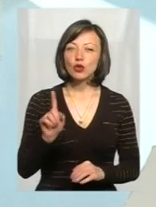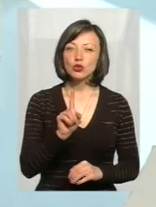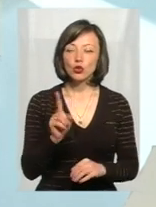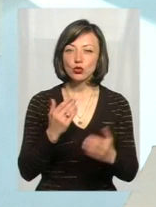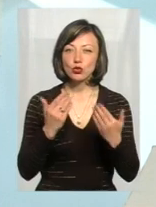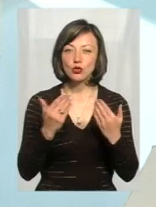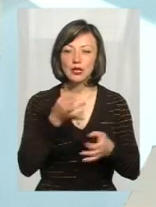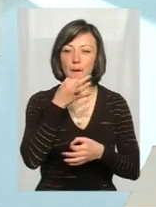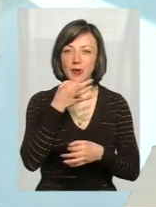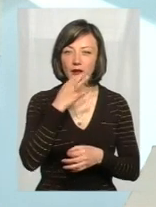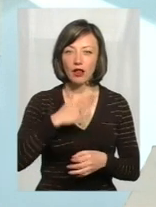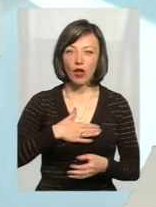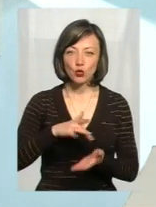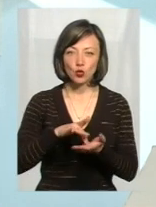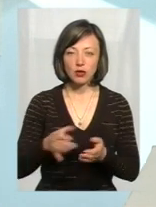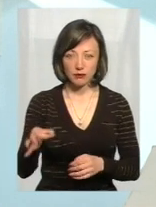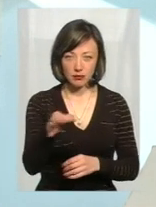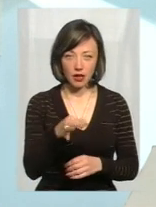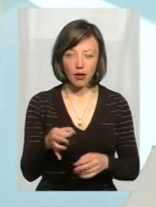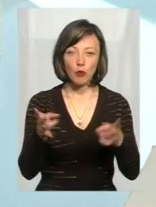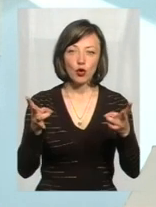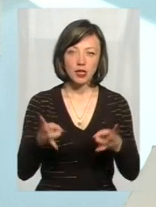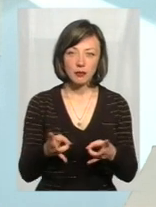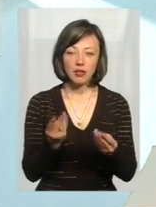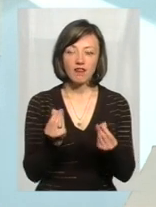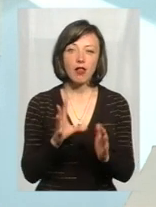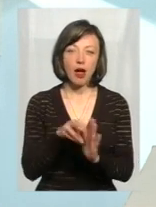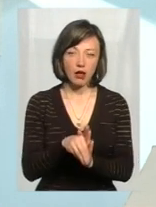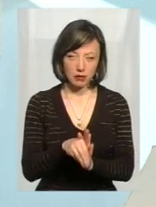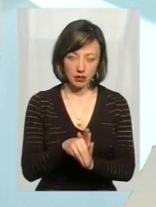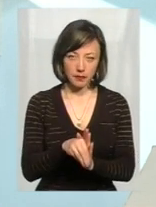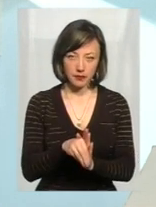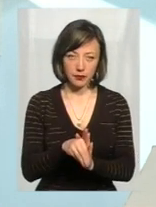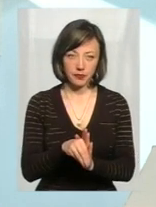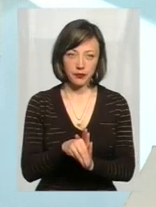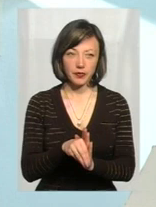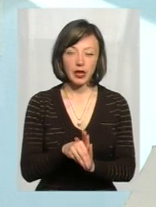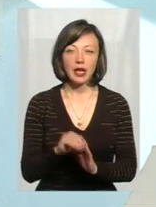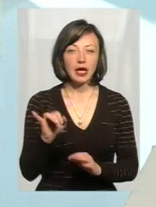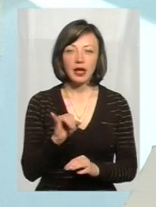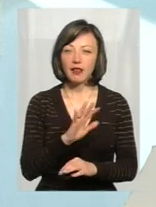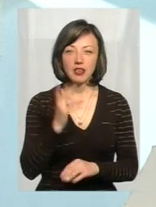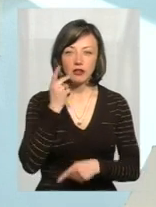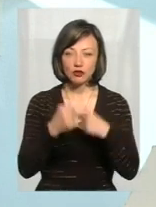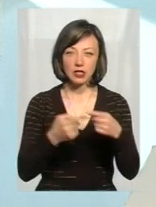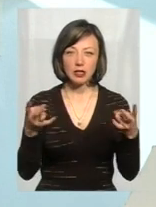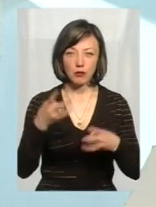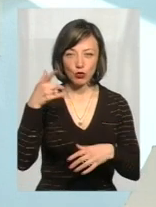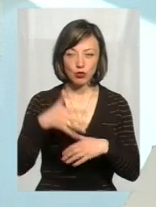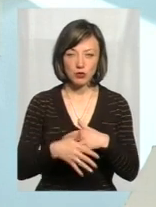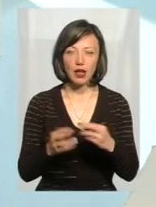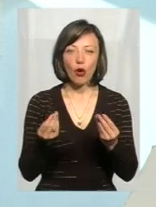принади нашої області туристичної, як ми сказали, потрібні вкладення, потрібні внески. І не завжди їх треба розуміти, як